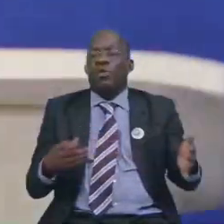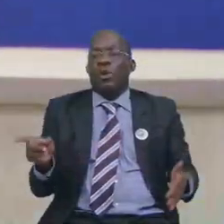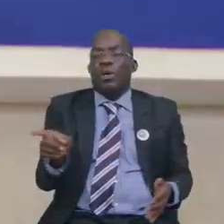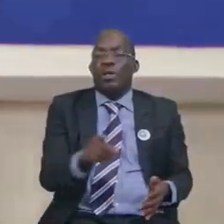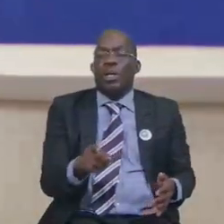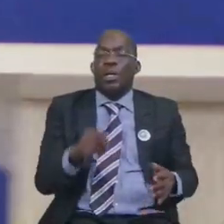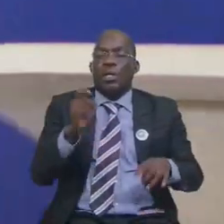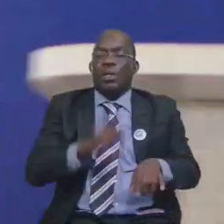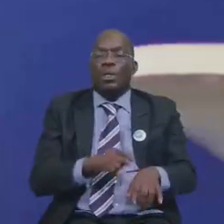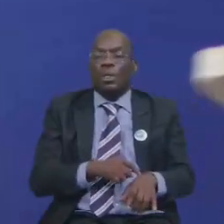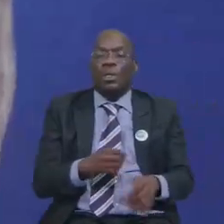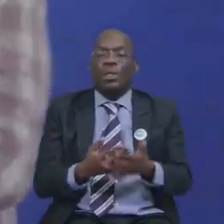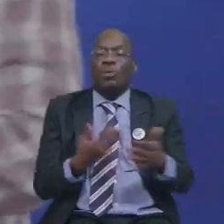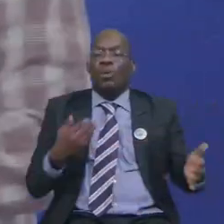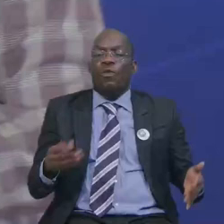me